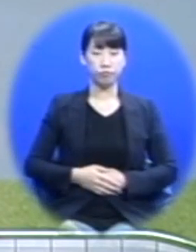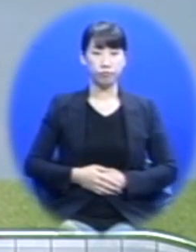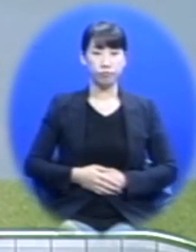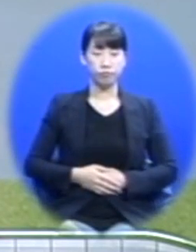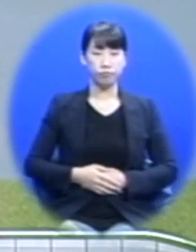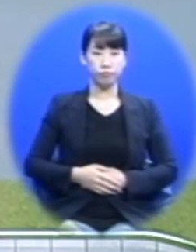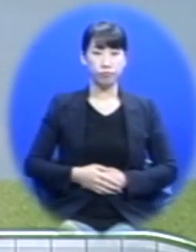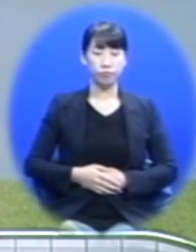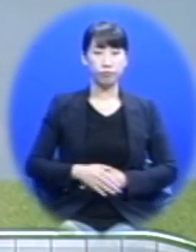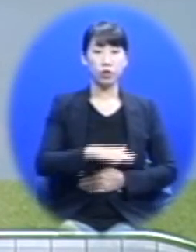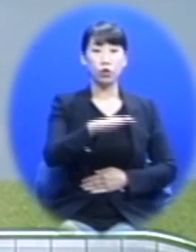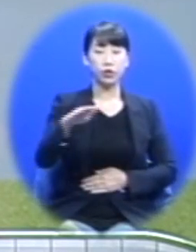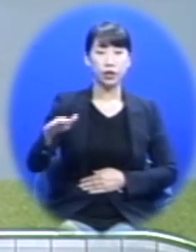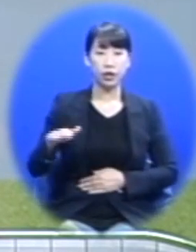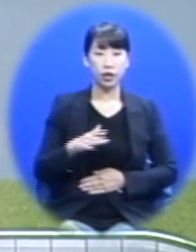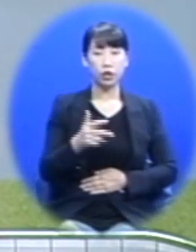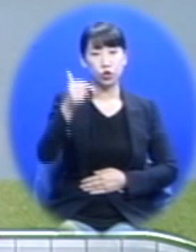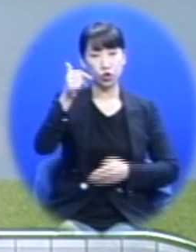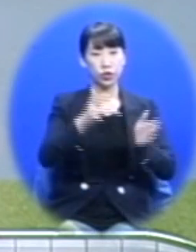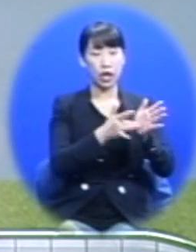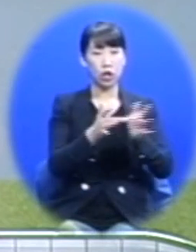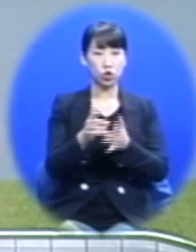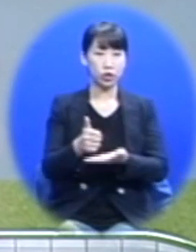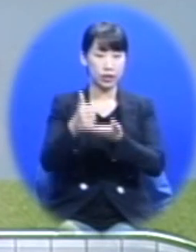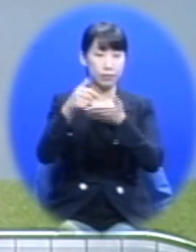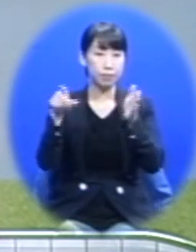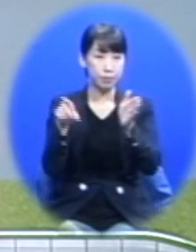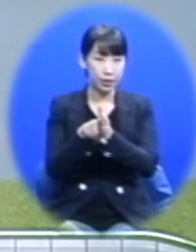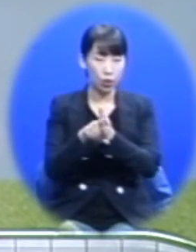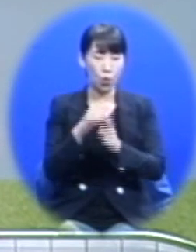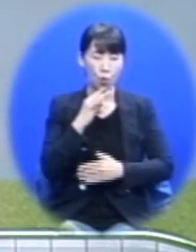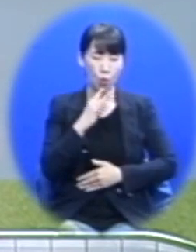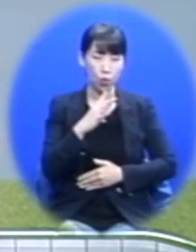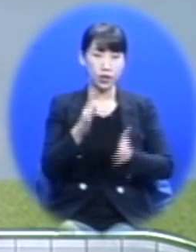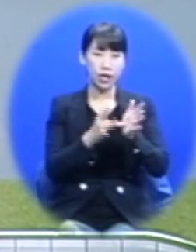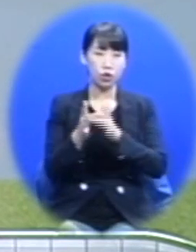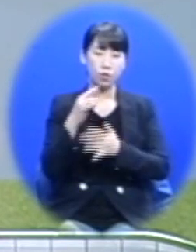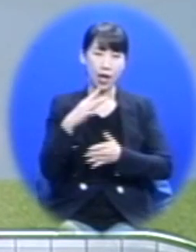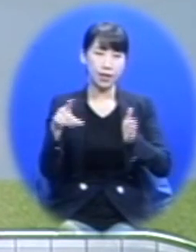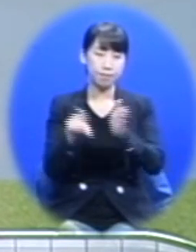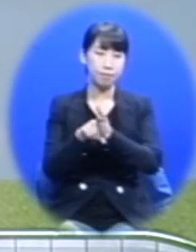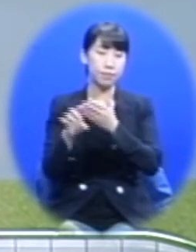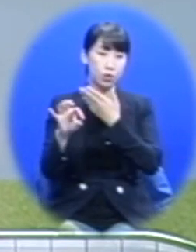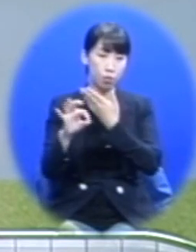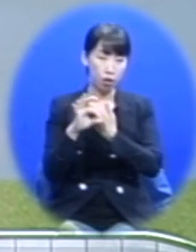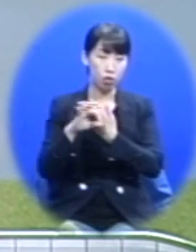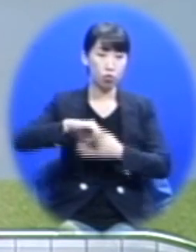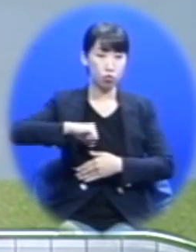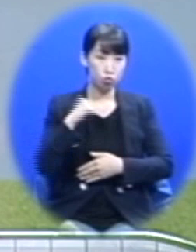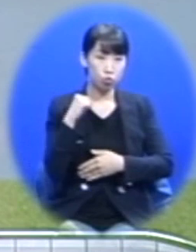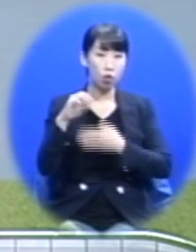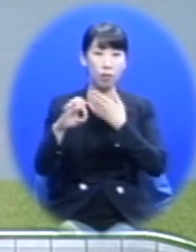우리가 정말 주 예수님을 믿고 오직 예수님만 의지하고 주님께만 온전히 순종하고